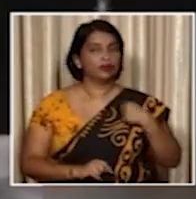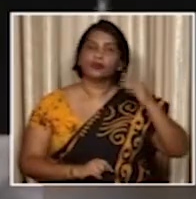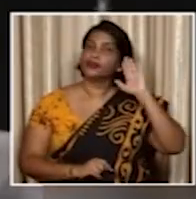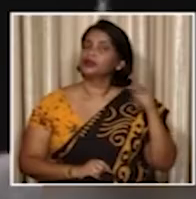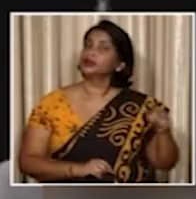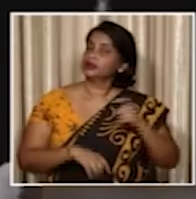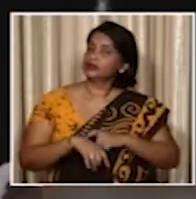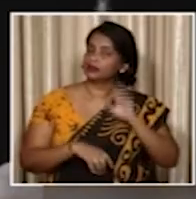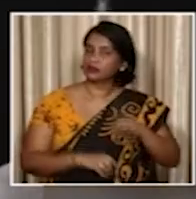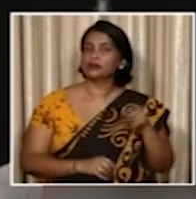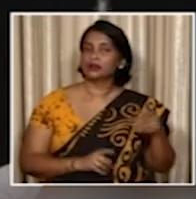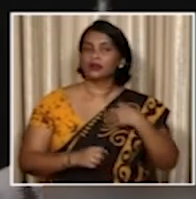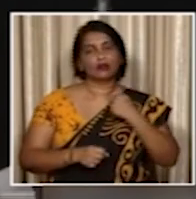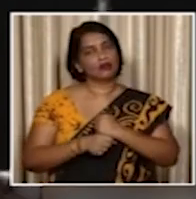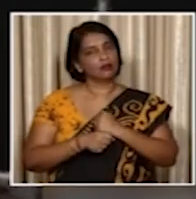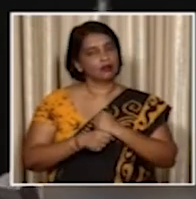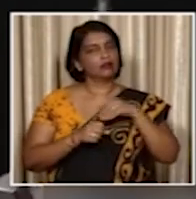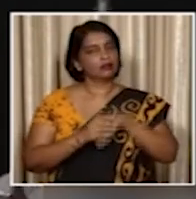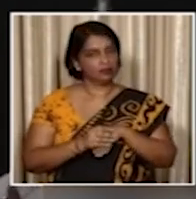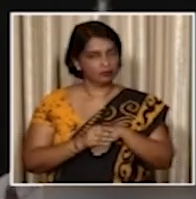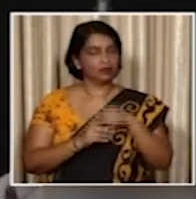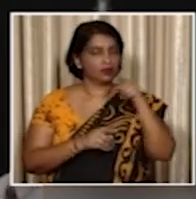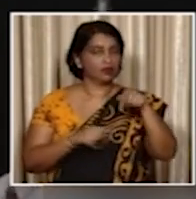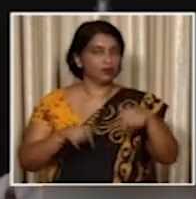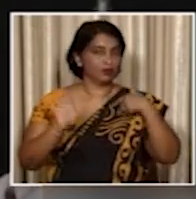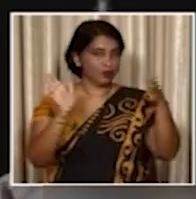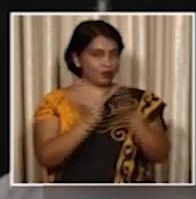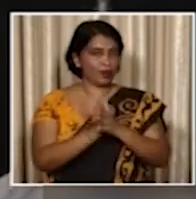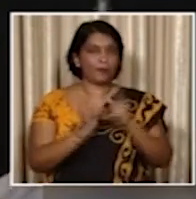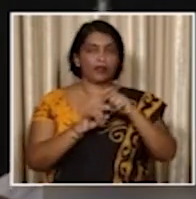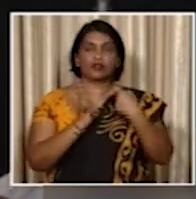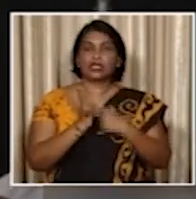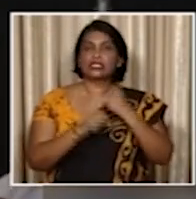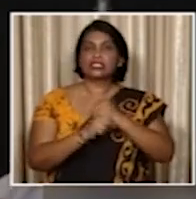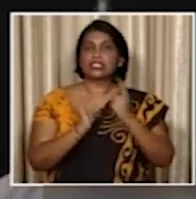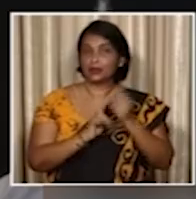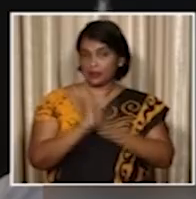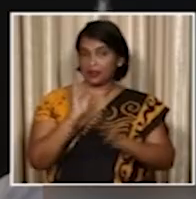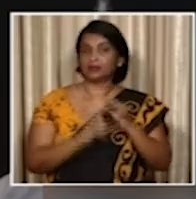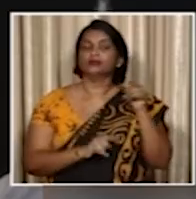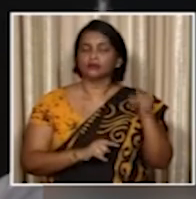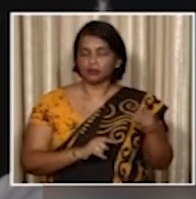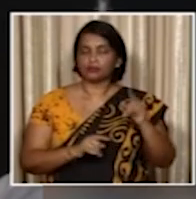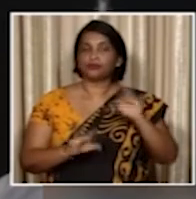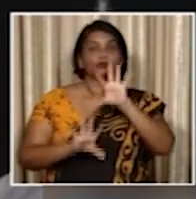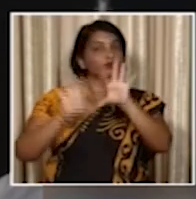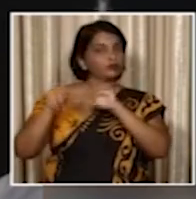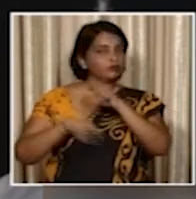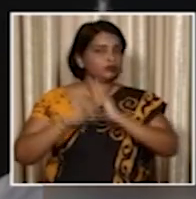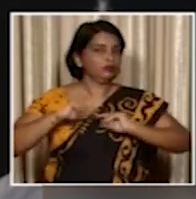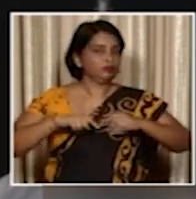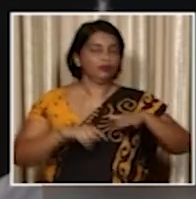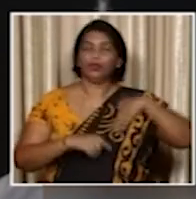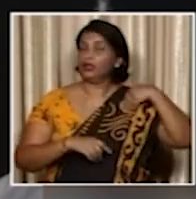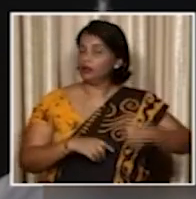මේ වෙලාවේ අපේ රජයේ හිටපු ඔබතුමාලත් එක්ක දැන්ට කටයුතු කරන මහාචාර්ය ජී.එල්. පීරිසමතුමා තමයි මේ තෝරා ගැනීමේ ක්‍රියාවලියේ